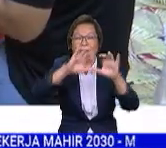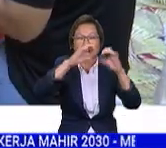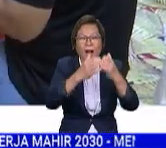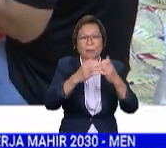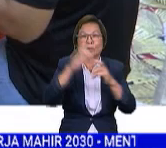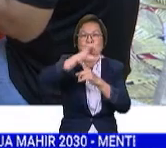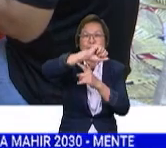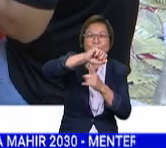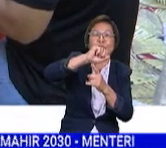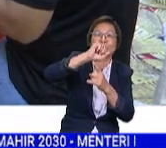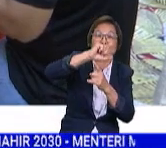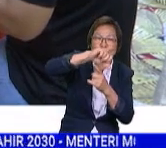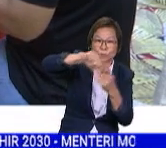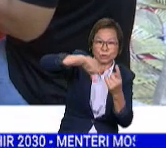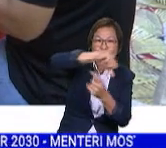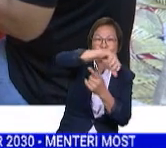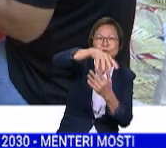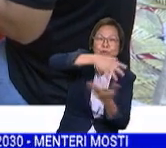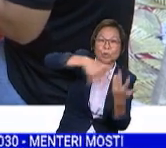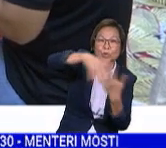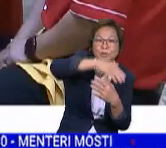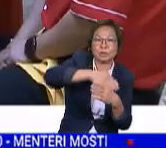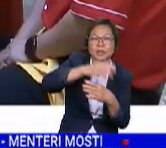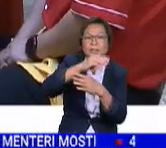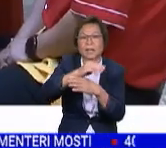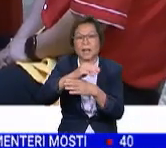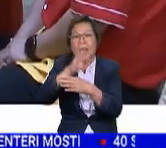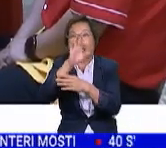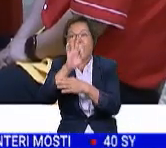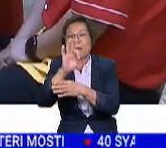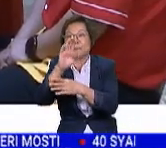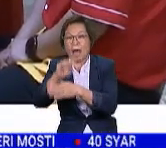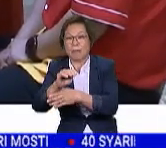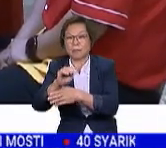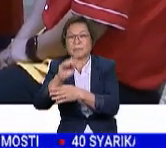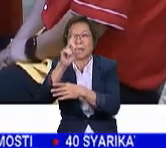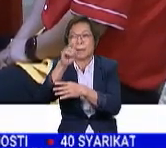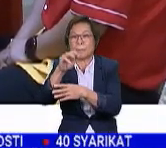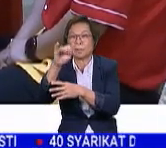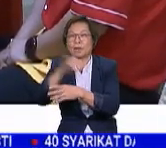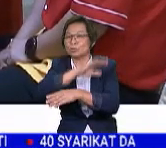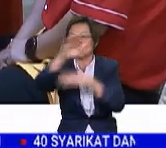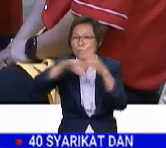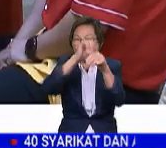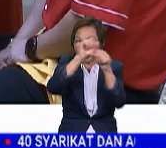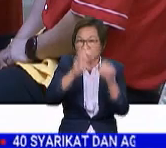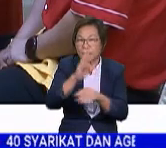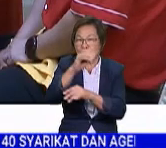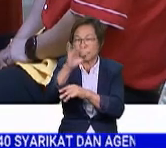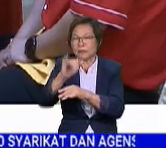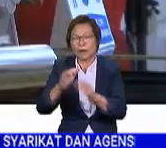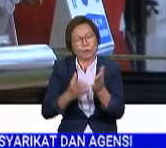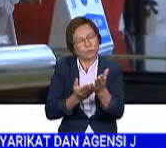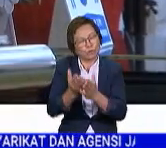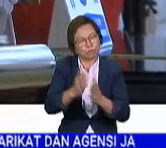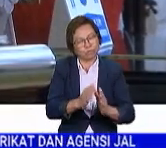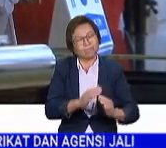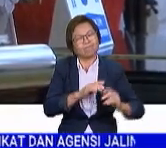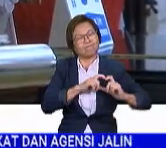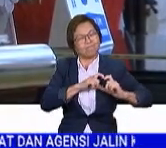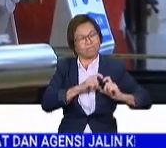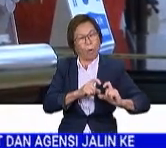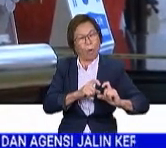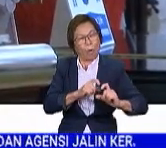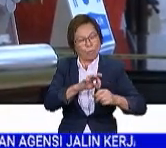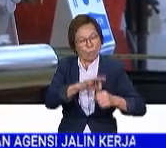klub Sosial Media FM di Miri ini dia juga berharap semua warga kerja arti emiri meneruskan semangat dedikasi dan Cemerlang